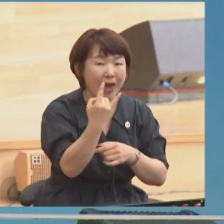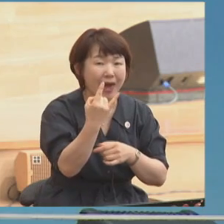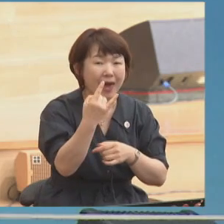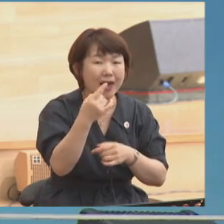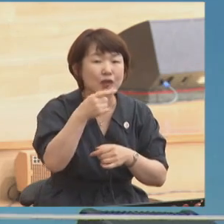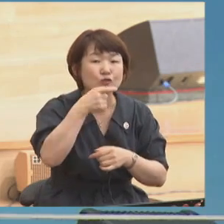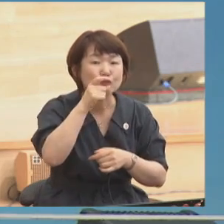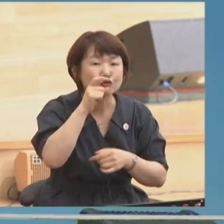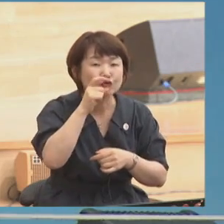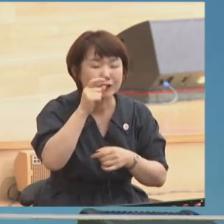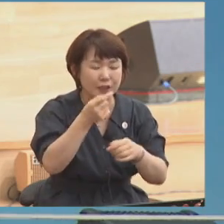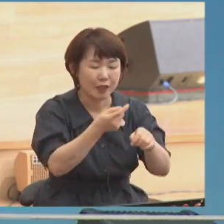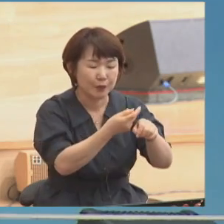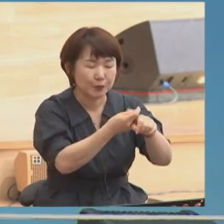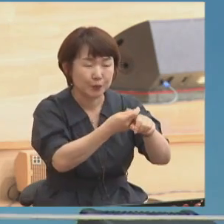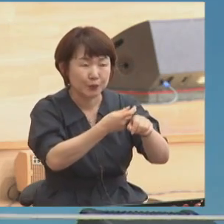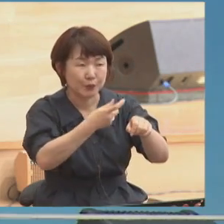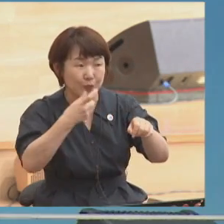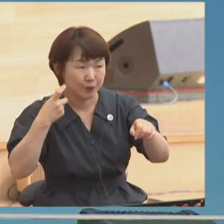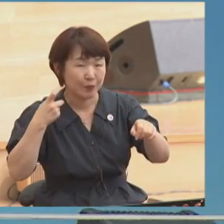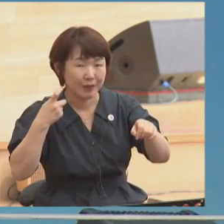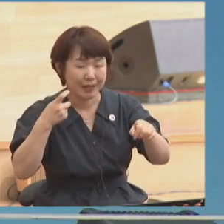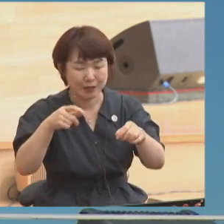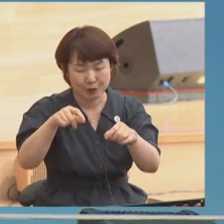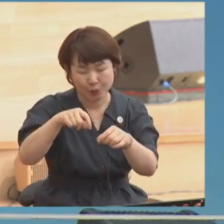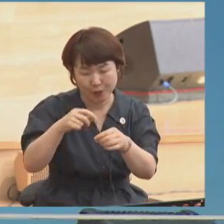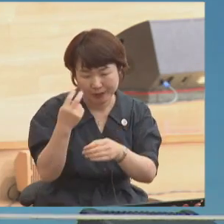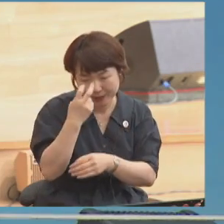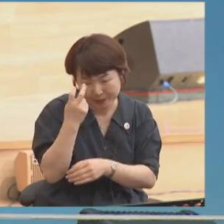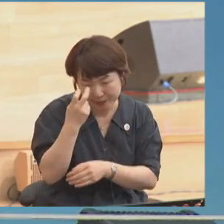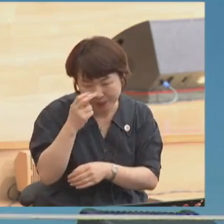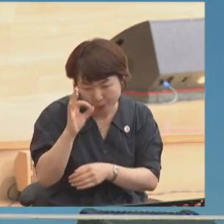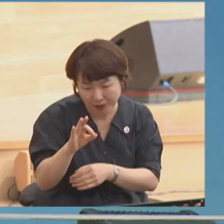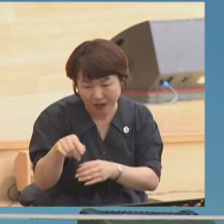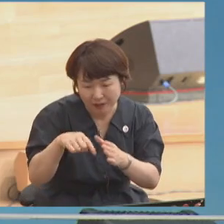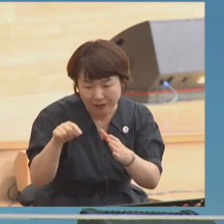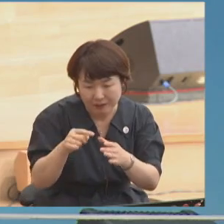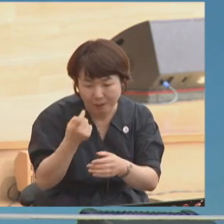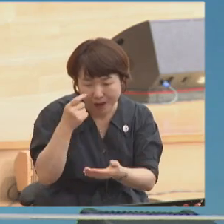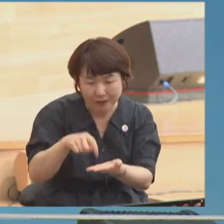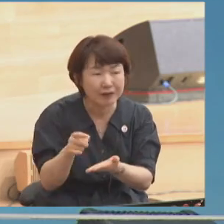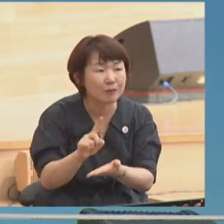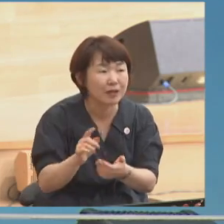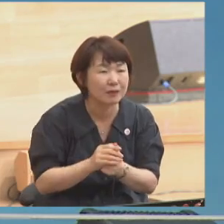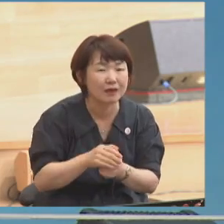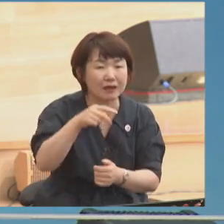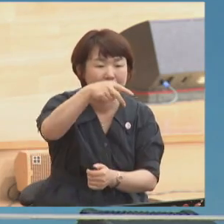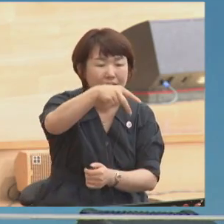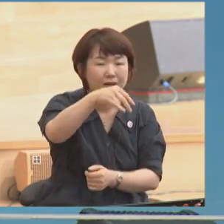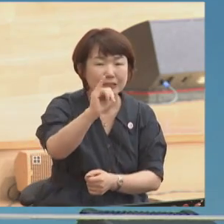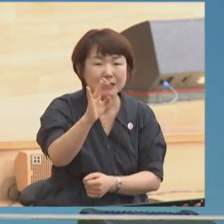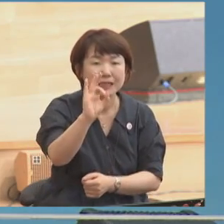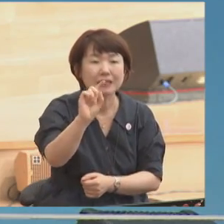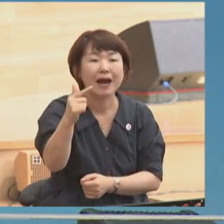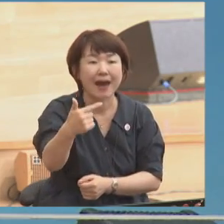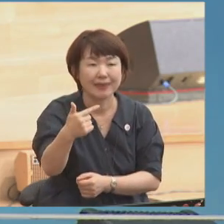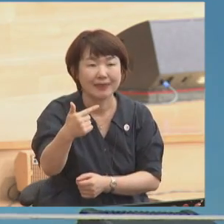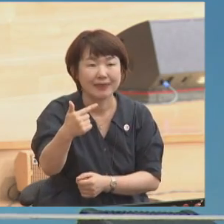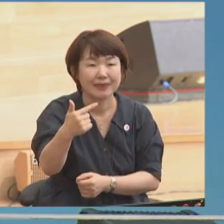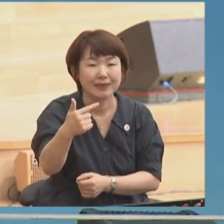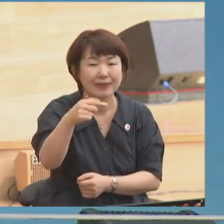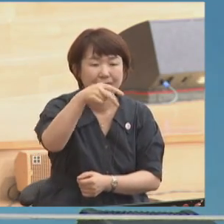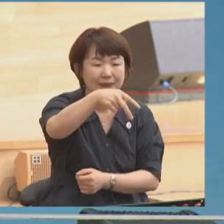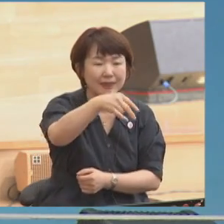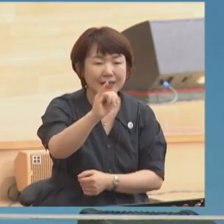뽑아내서 액체를 딱 검출해가지고 딱 검사를 해보니까 그 안에 뭐가 발견되어졌냐면 시안이 발견돼요. 시안. 시안이 뭔지